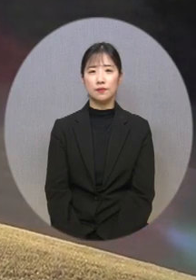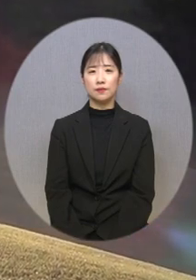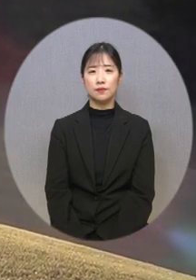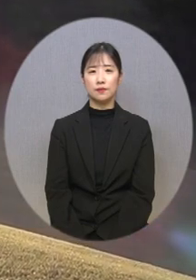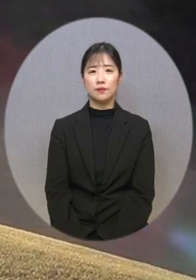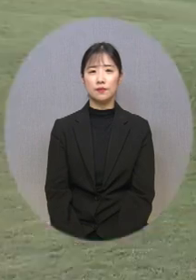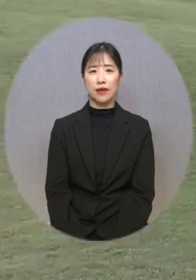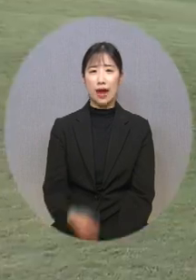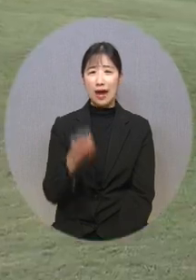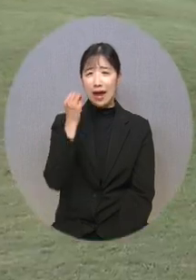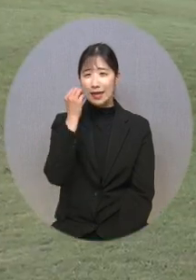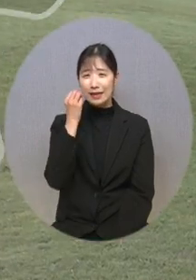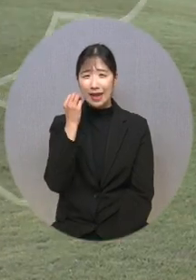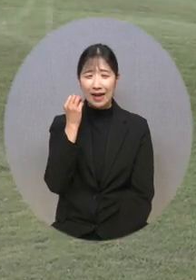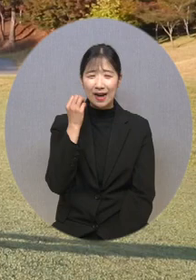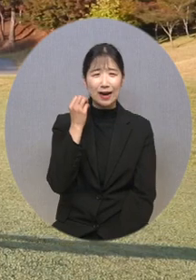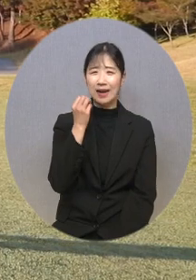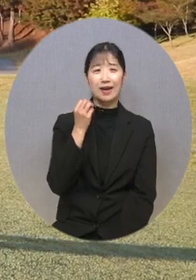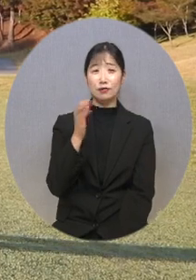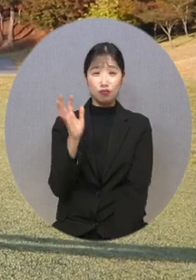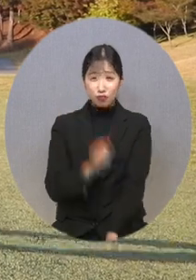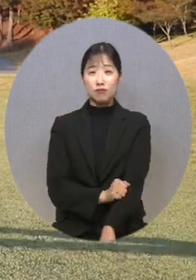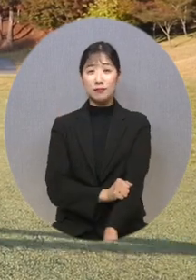이상하게 맞았다. 아, 굿샷.